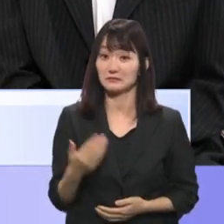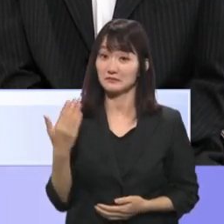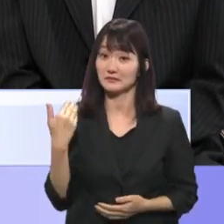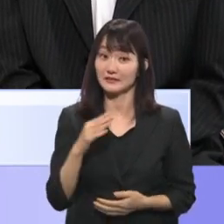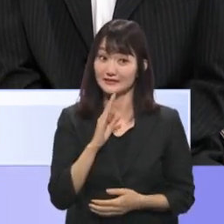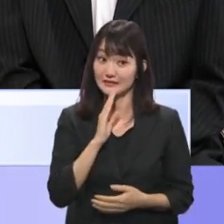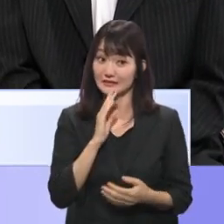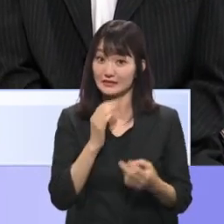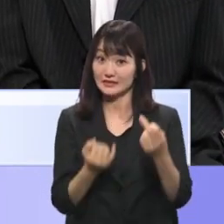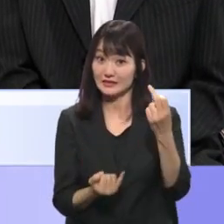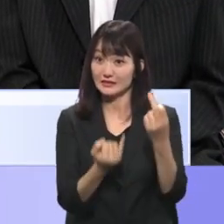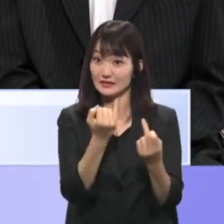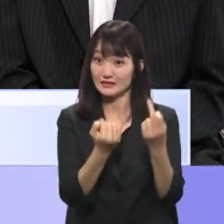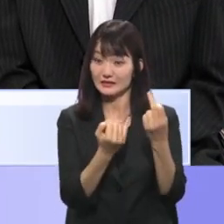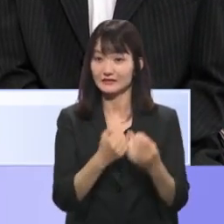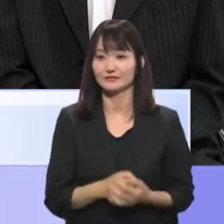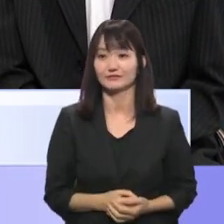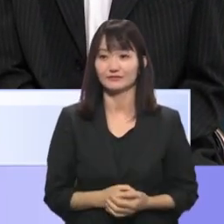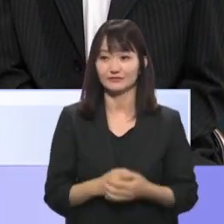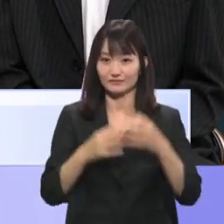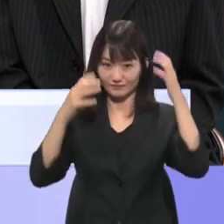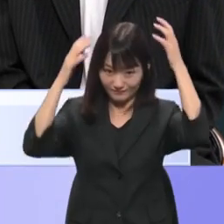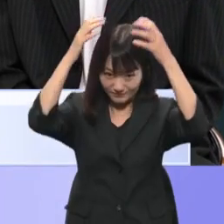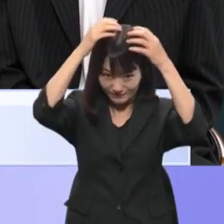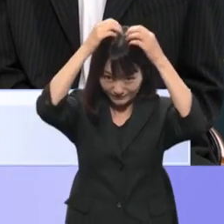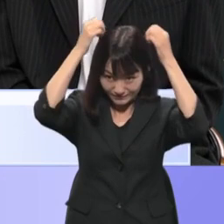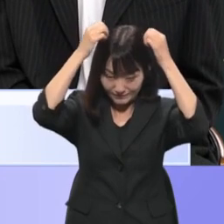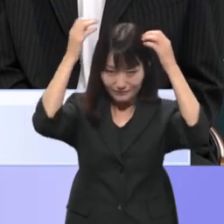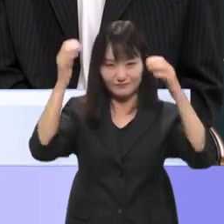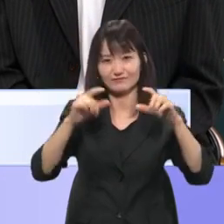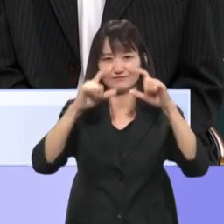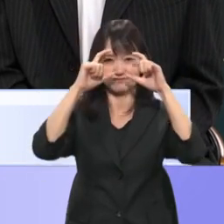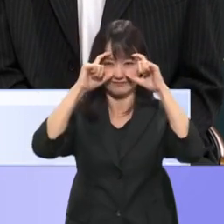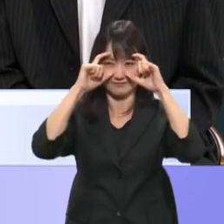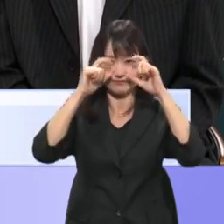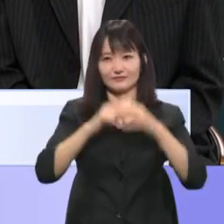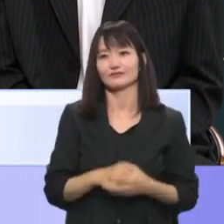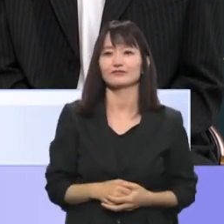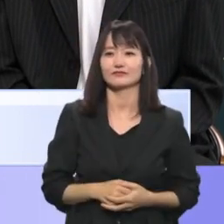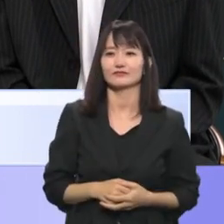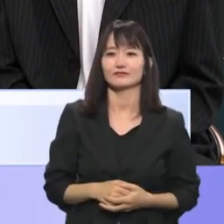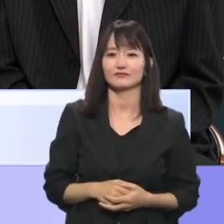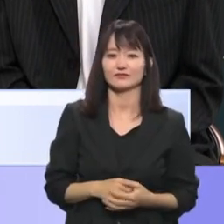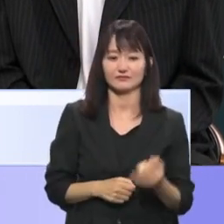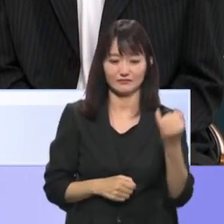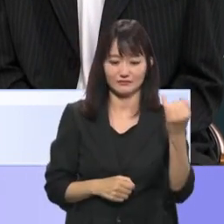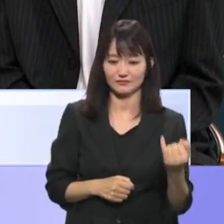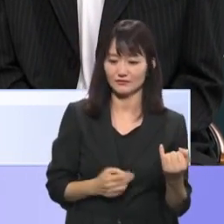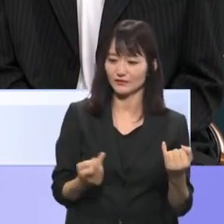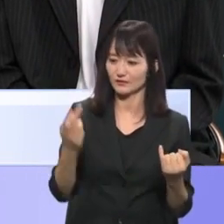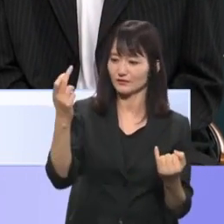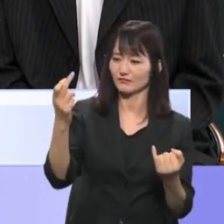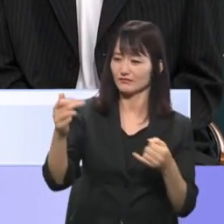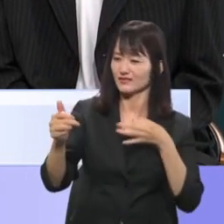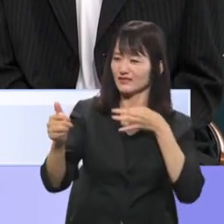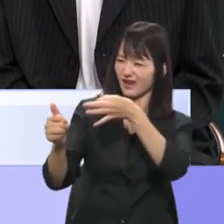찐남매에서 봤지만 질끈 묶은 머리에 안경 쓰고 야 오빠한테 야 이게